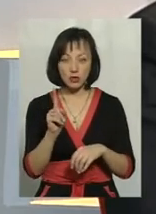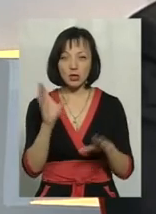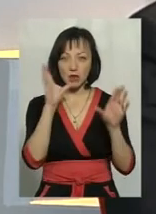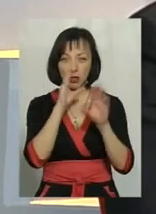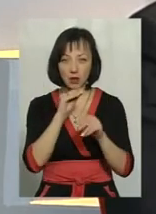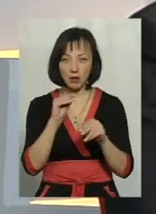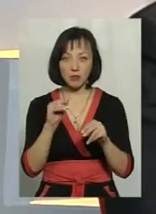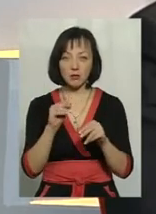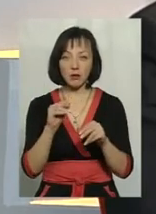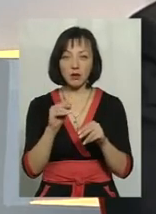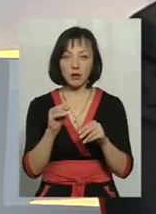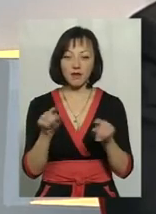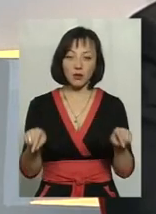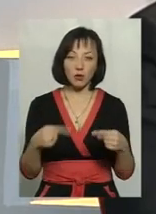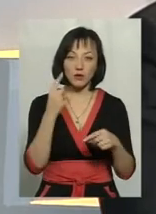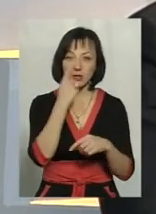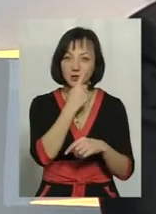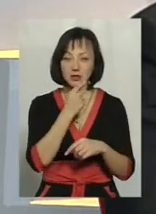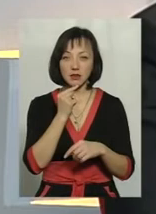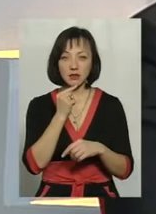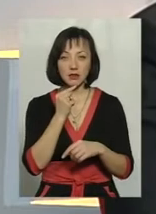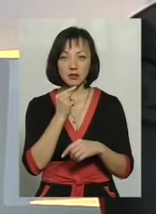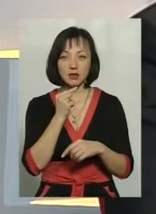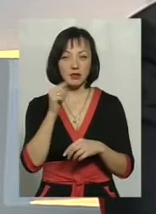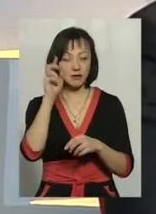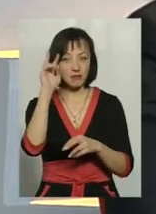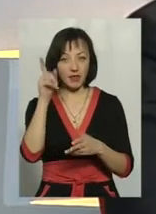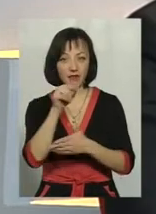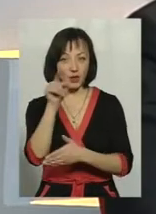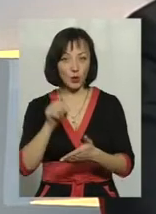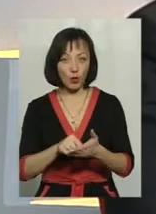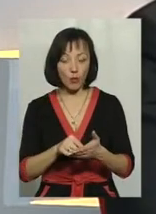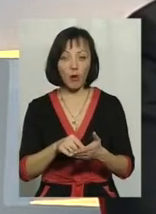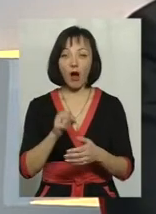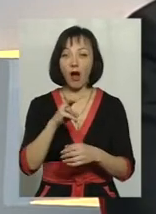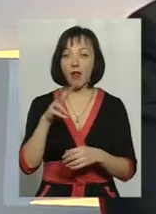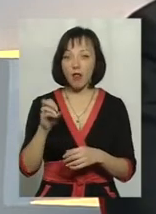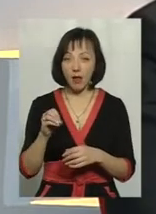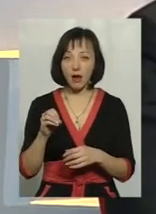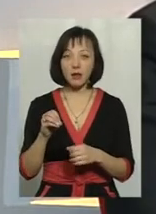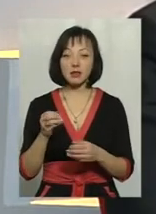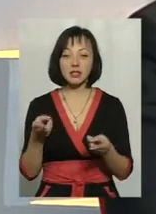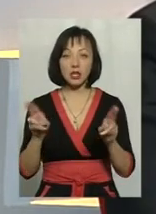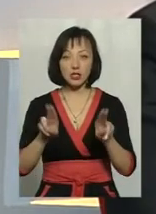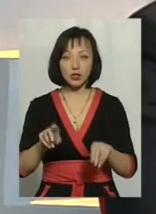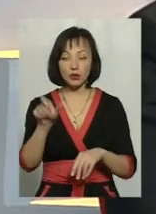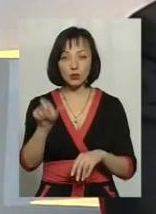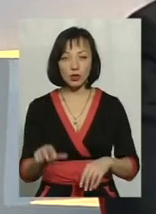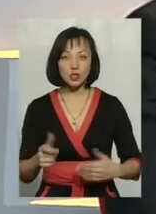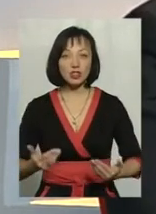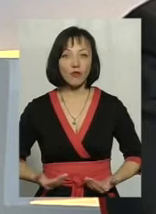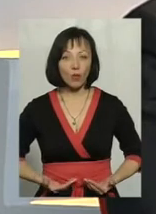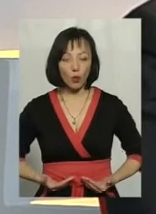щось залишиться живою. Чи відновиться зір, це невідомо, мало ймовірно, але, по крайній мірі, залишається людина